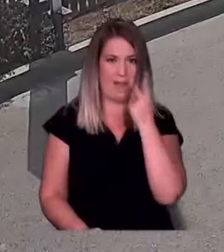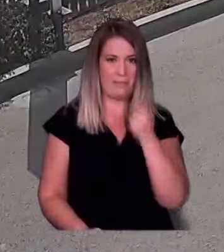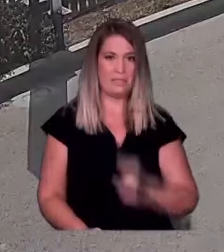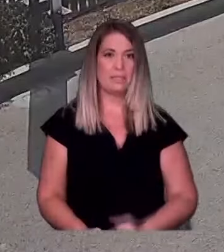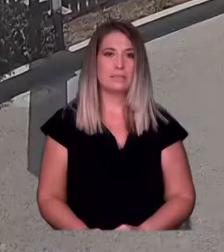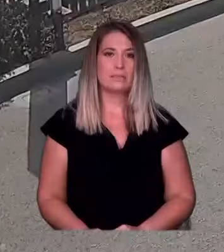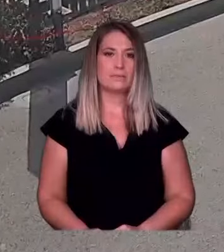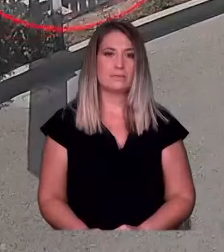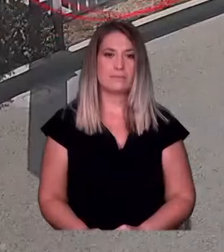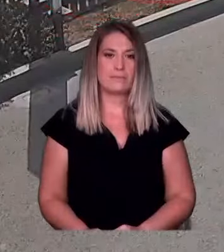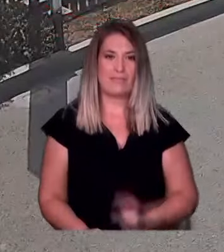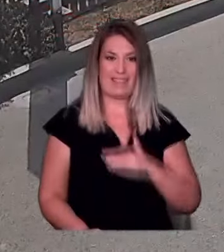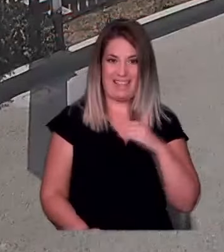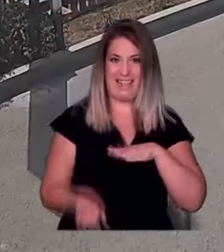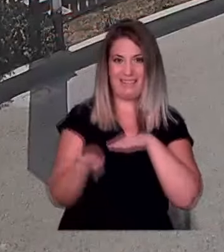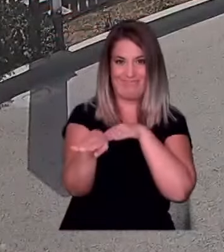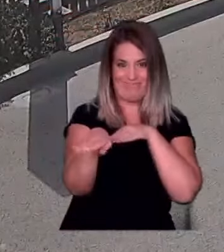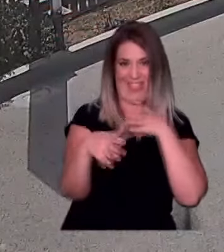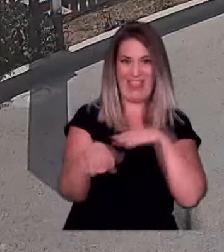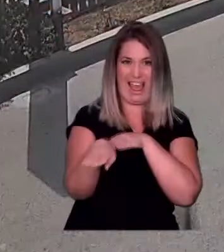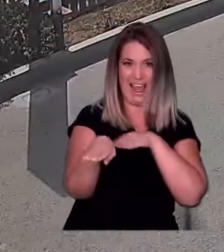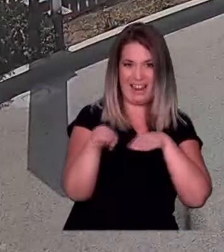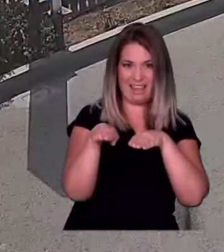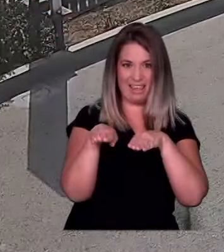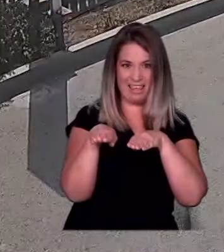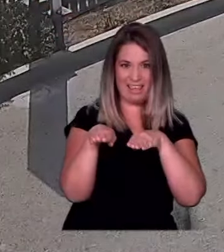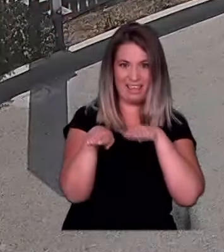Μπαίνει στο αντίθετο ρεύμα για να κάνει προσπέραση, όπως φαίνεται από εδώ.